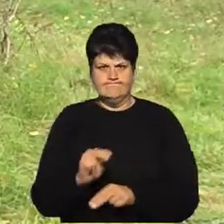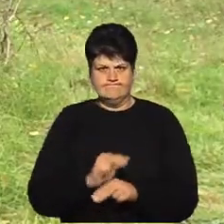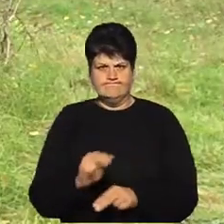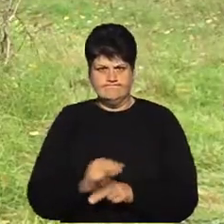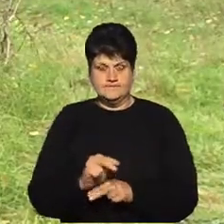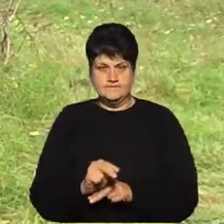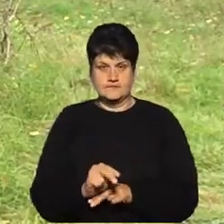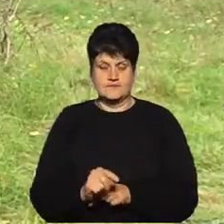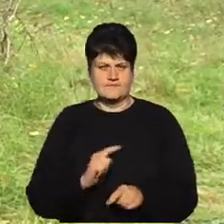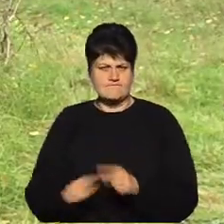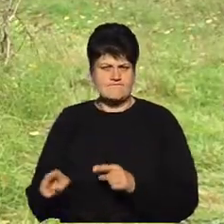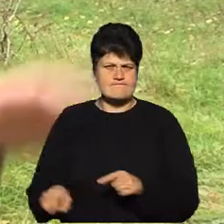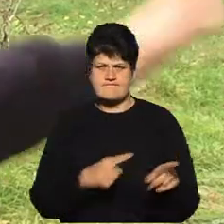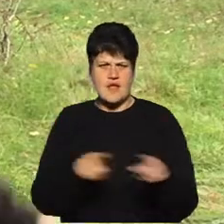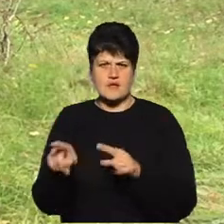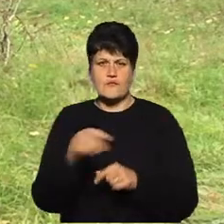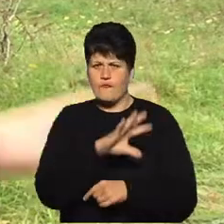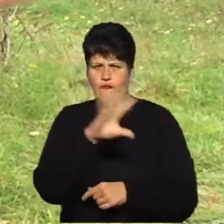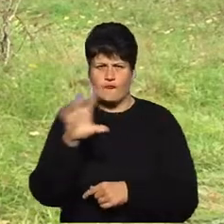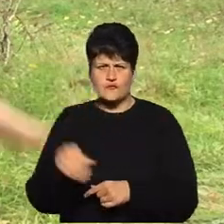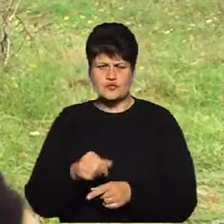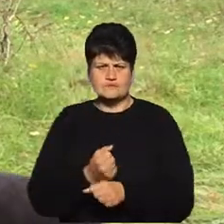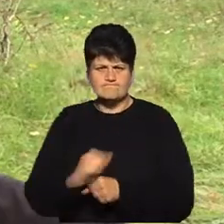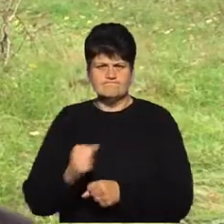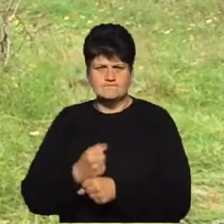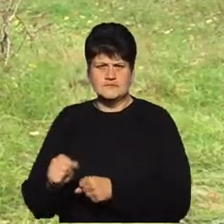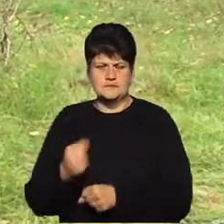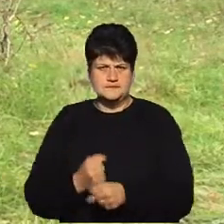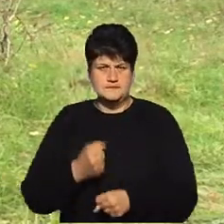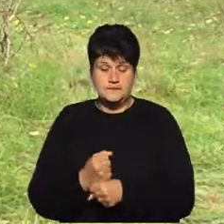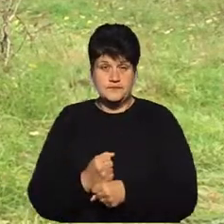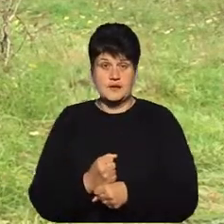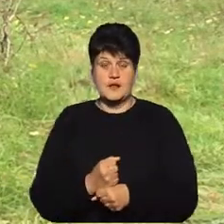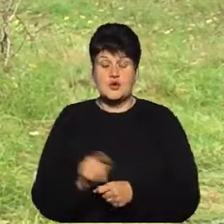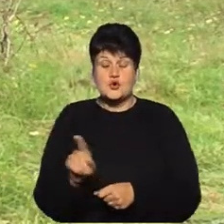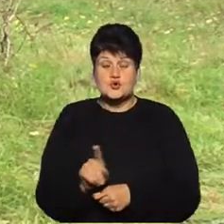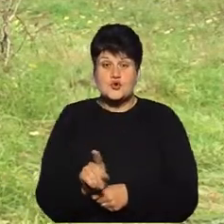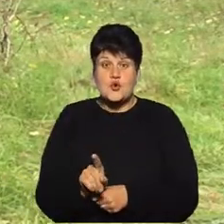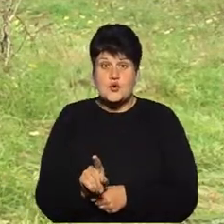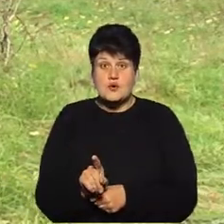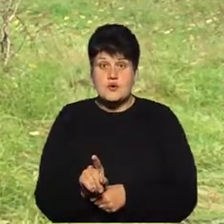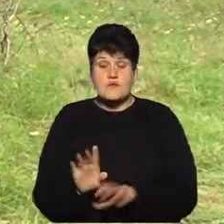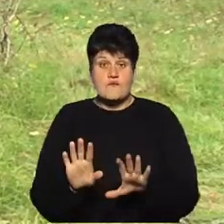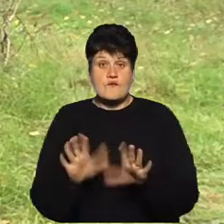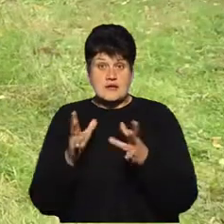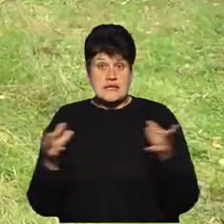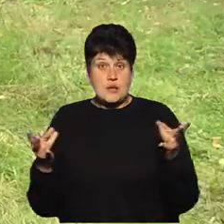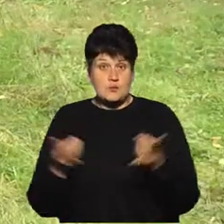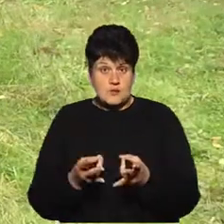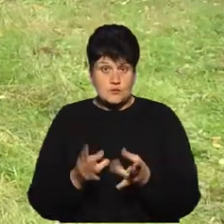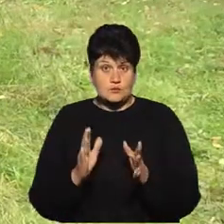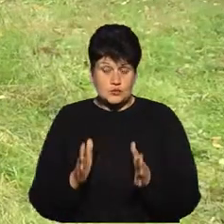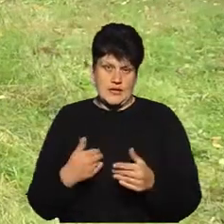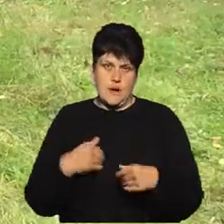нами ганяє всюди, і по турніках, і просто в залах, що в разі необхідності я